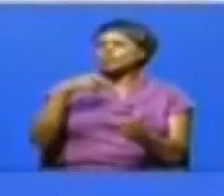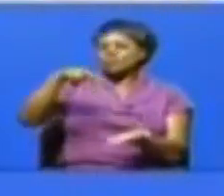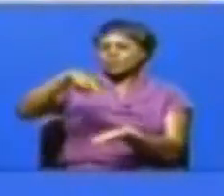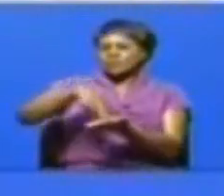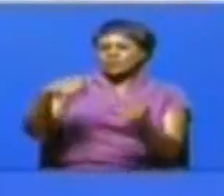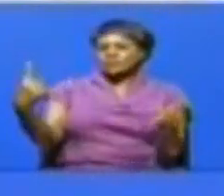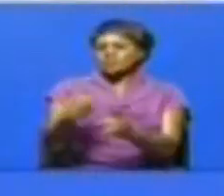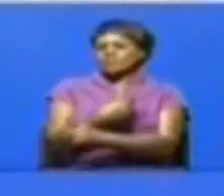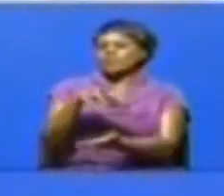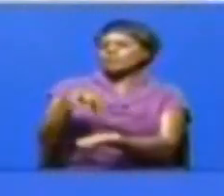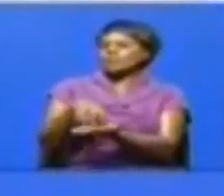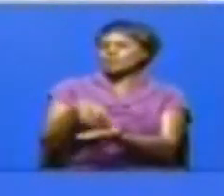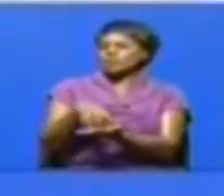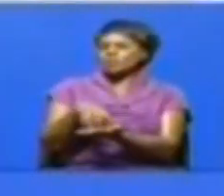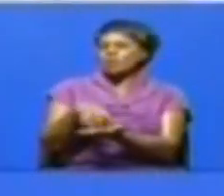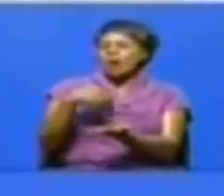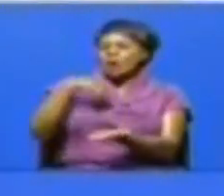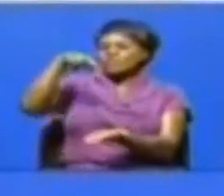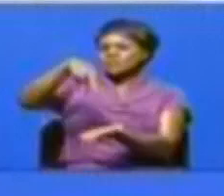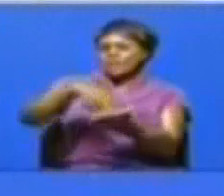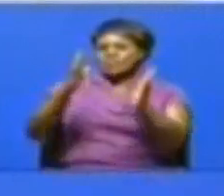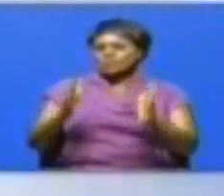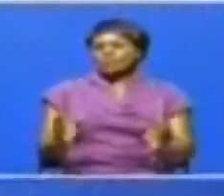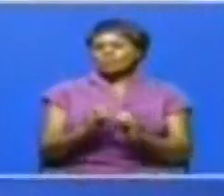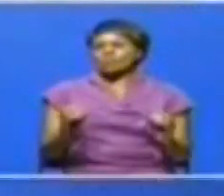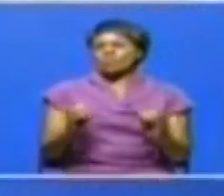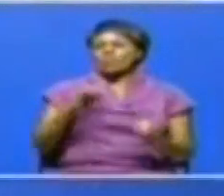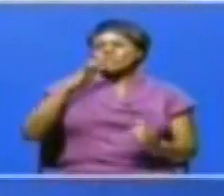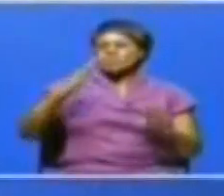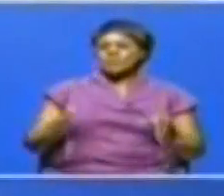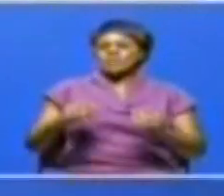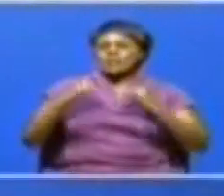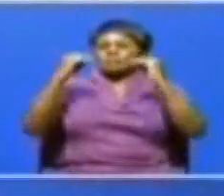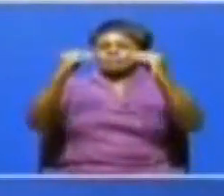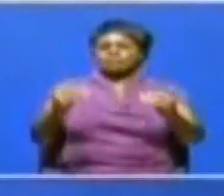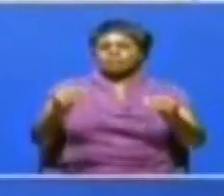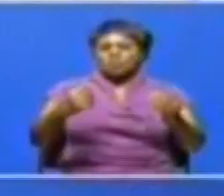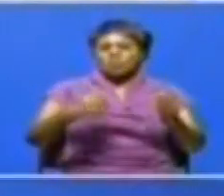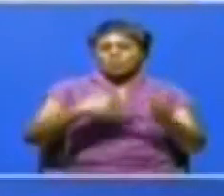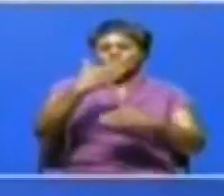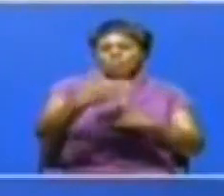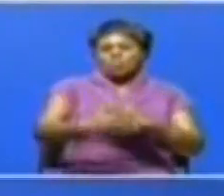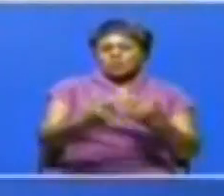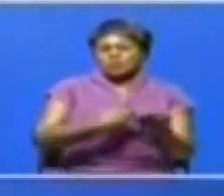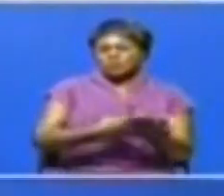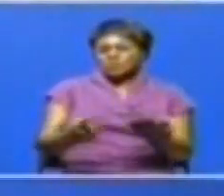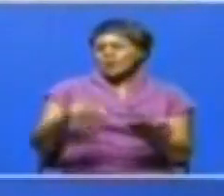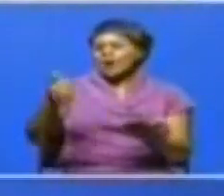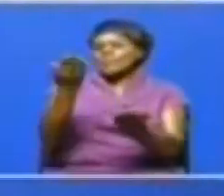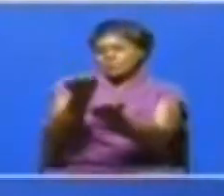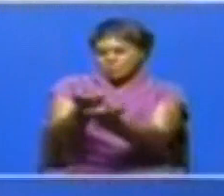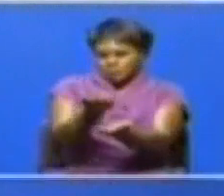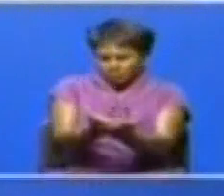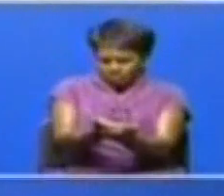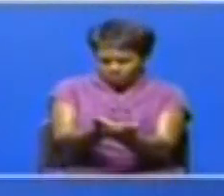zingine. Sasa ndio ikaonekana hakuna candidate yoyote, na speaker kaahirisha hiyo mjadala mpaka next week. Sasa wengine watatuma